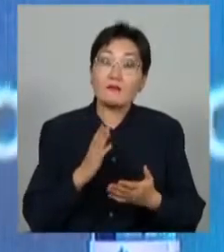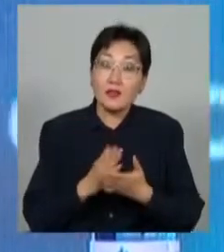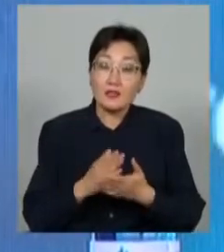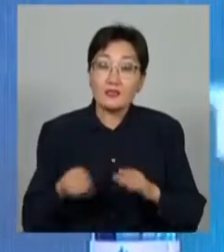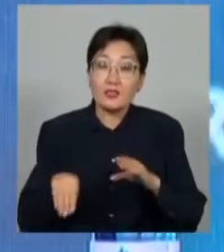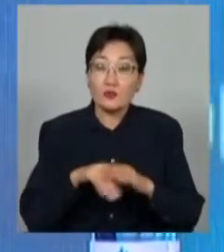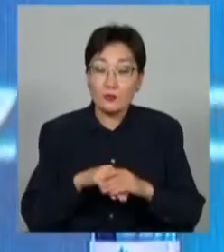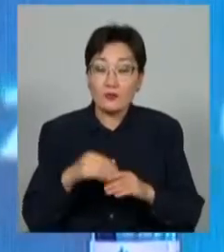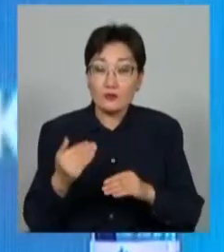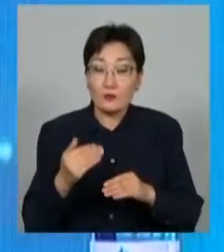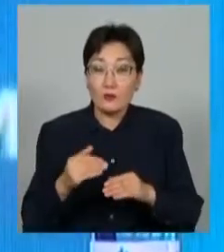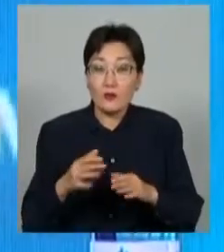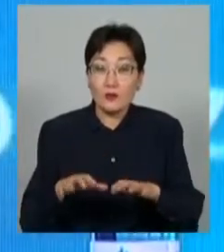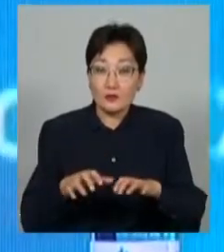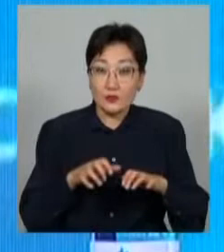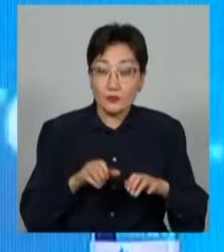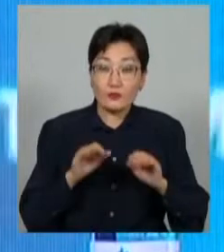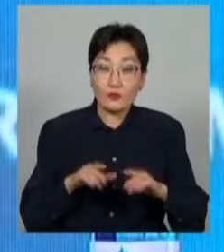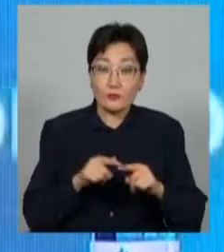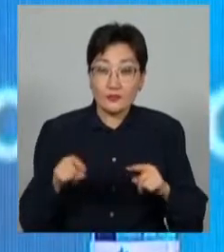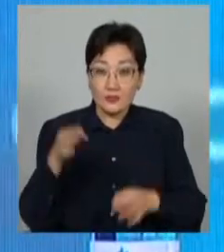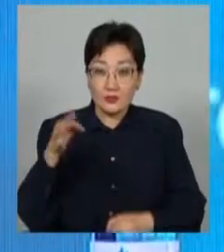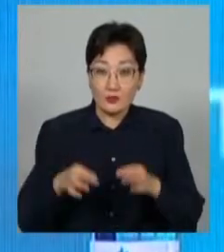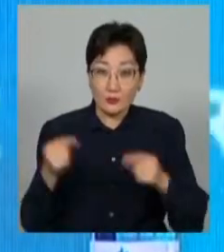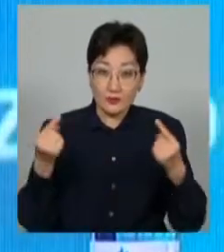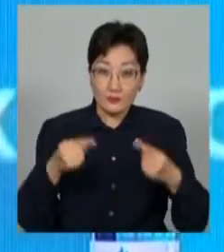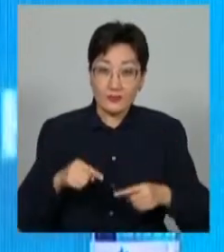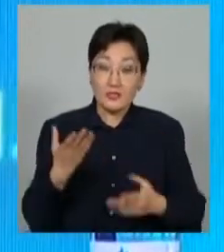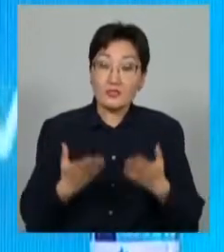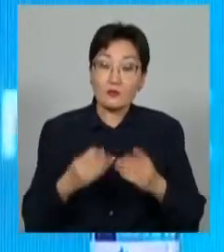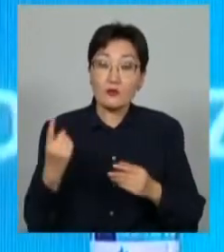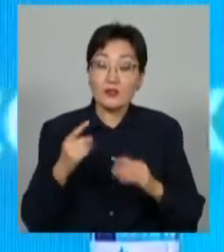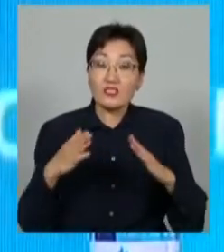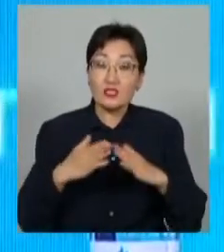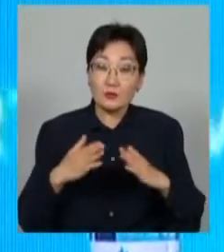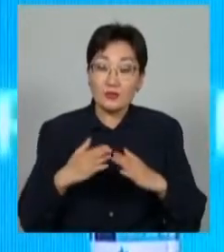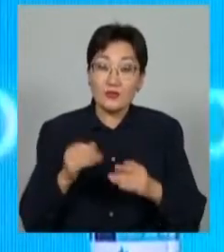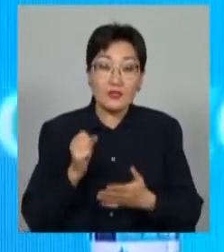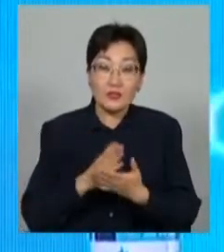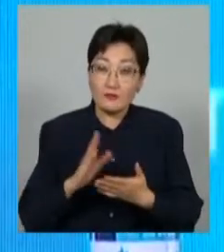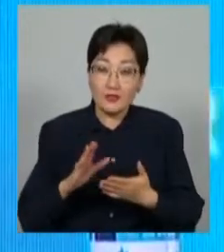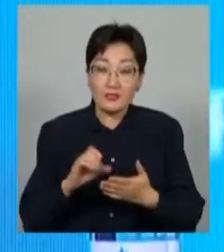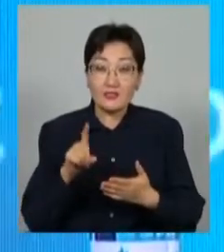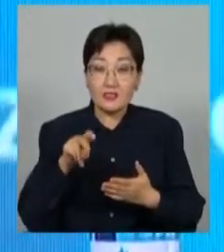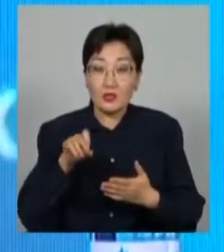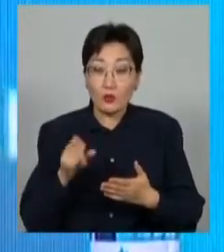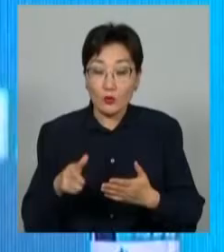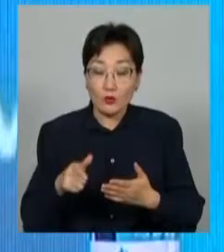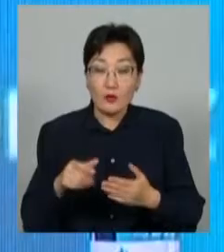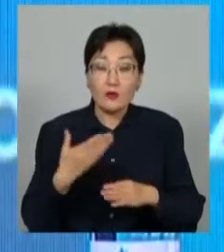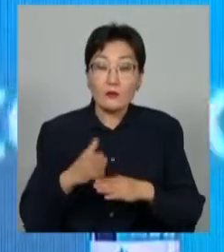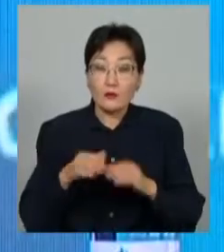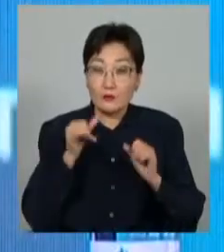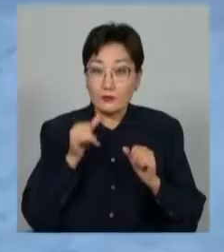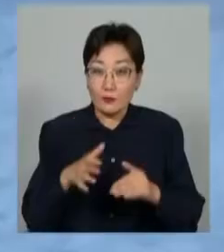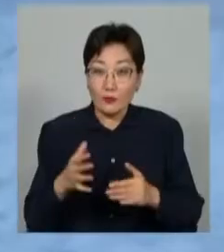будет вправе его изъять только в ходе судебного банкротства. Если единственное жилье не является залогом, кредиторы не смогут на